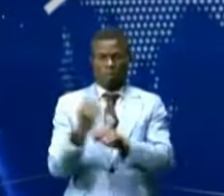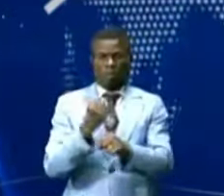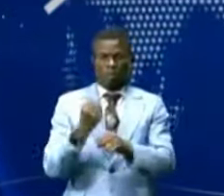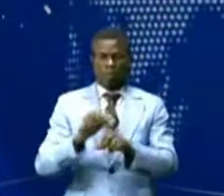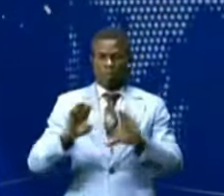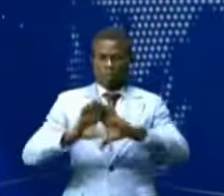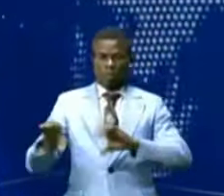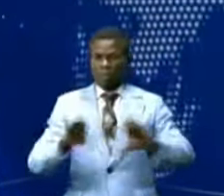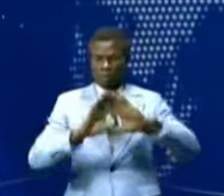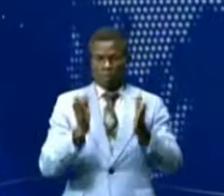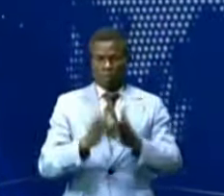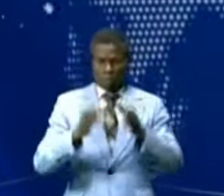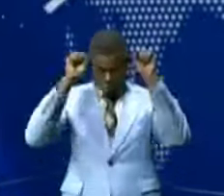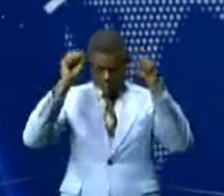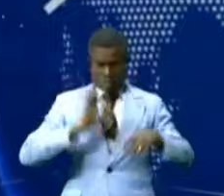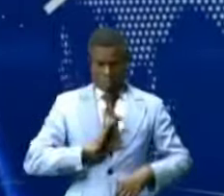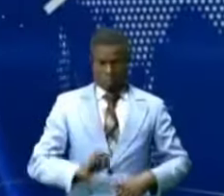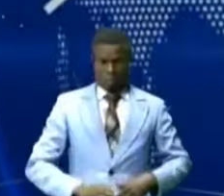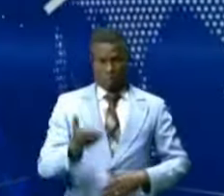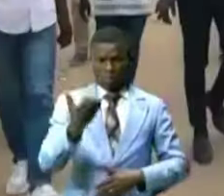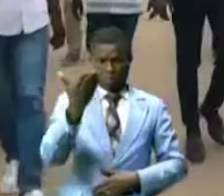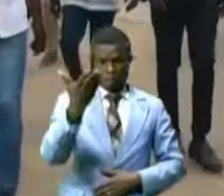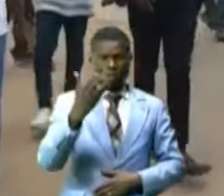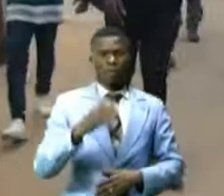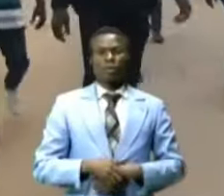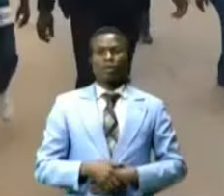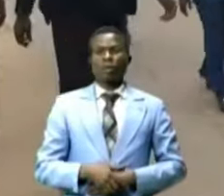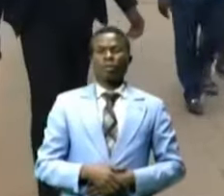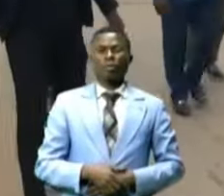de la République. Reportage de Yolande Vauquin.